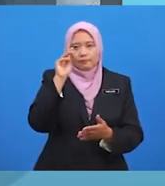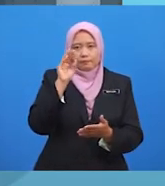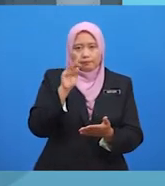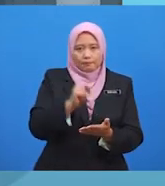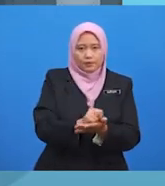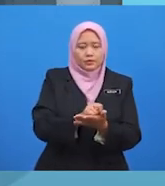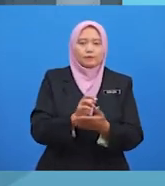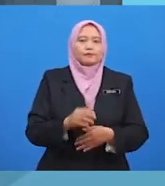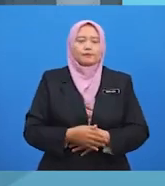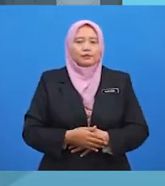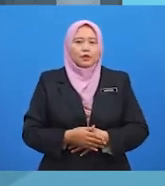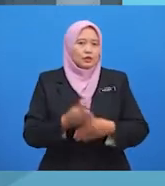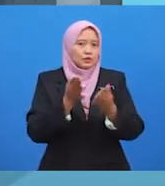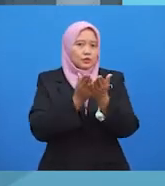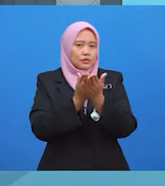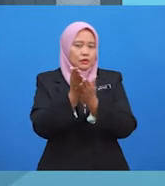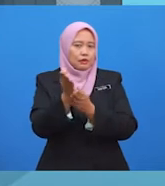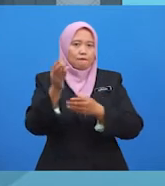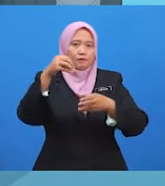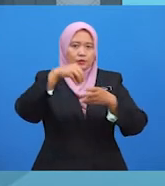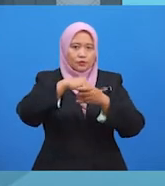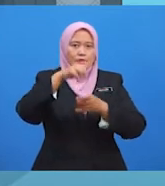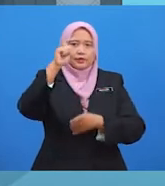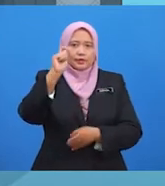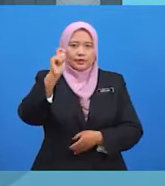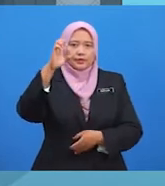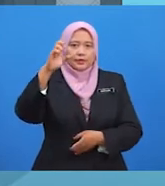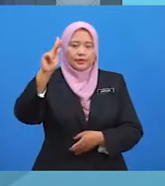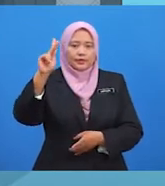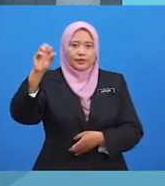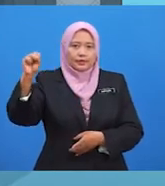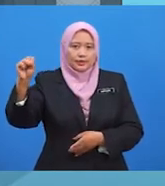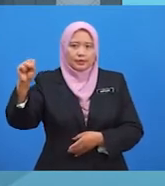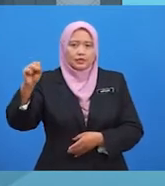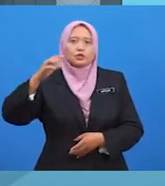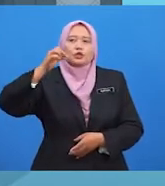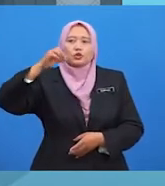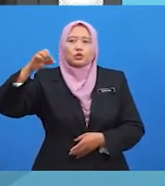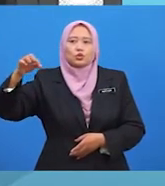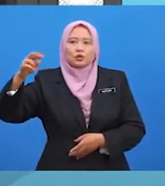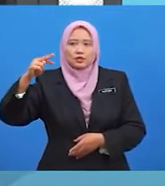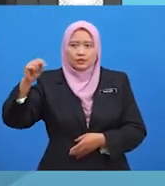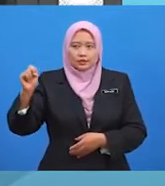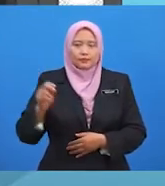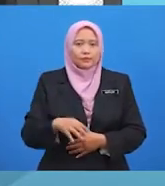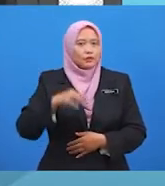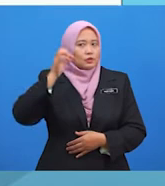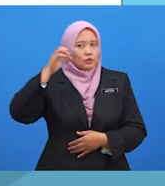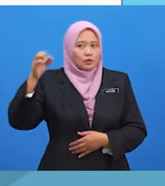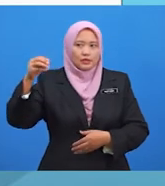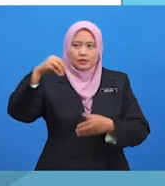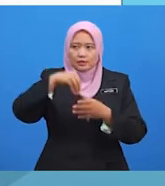Langkah yang seterusnya, masukkan teks ke template button badge.